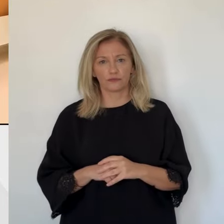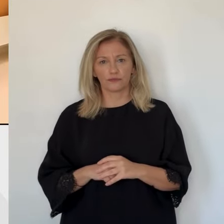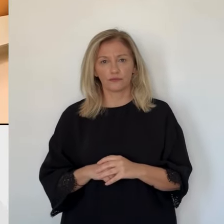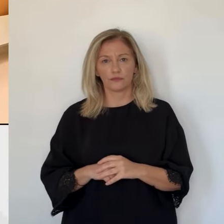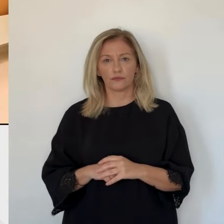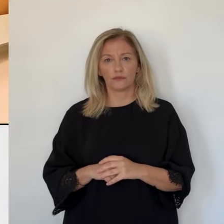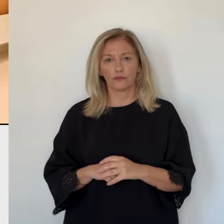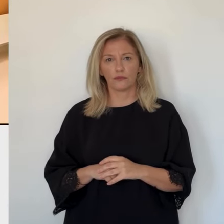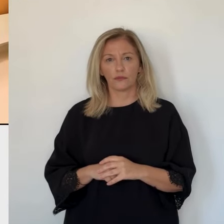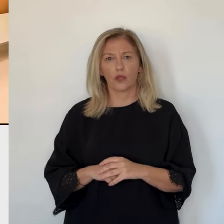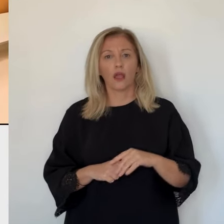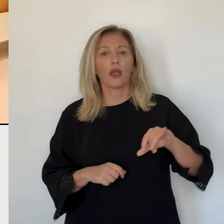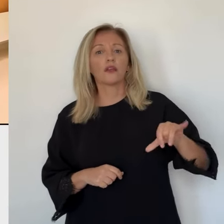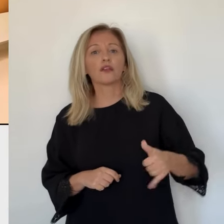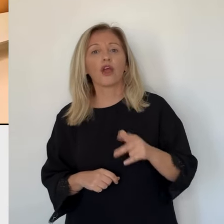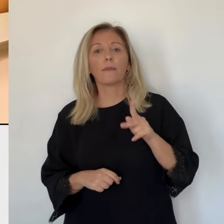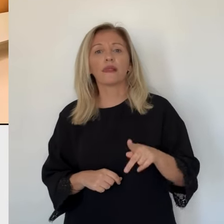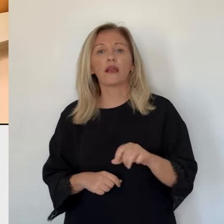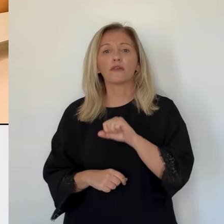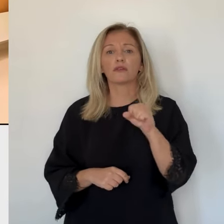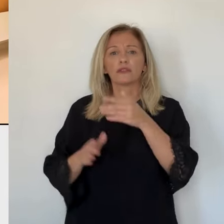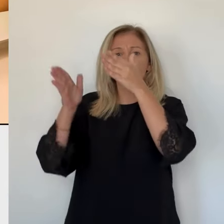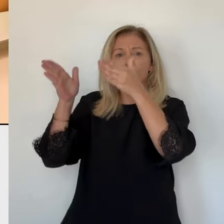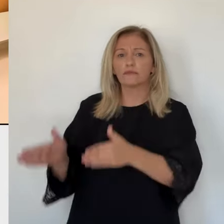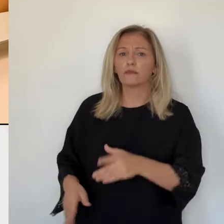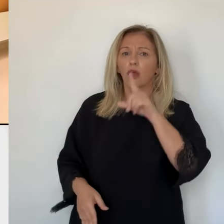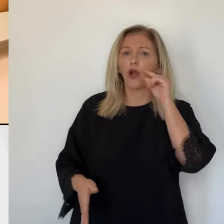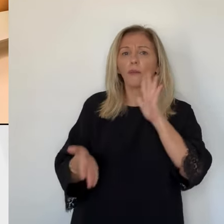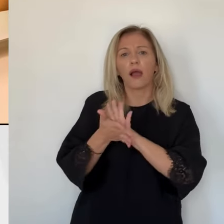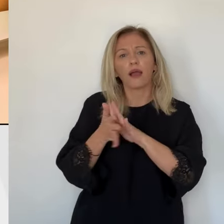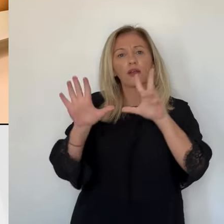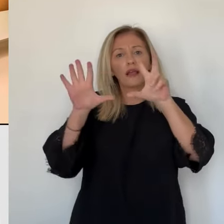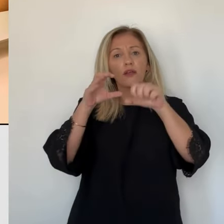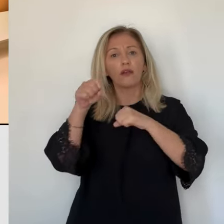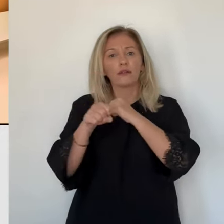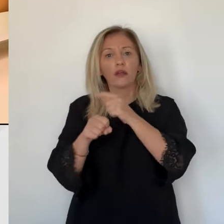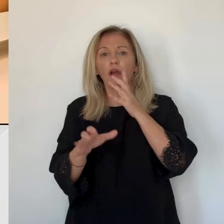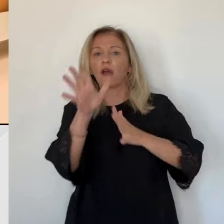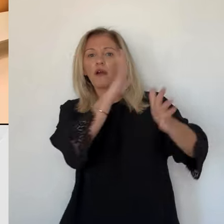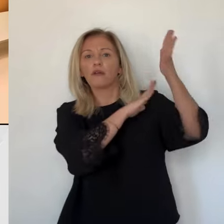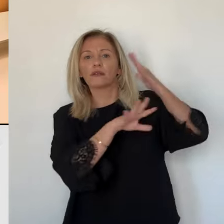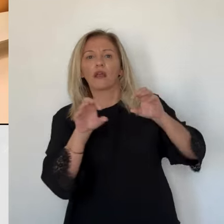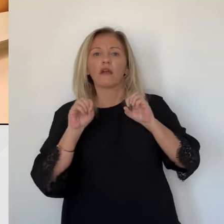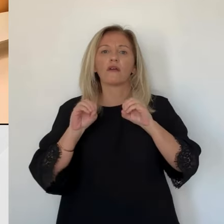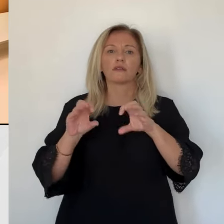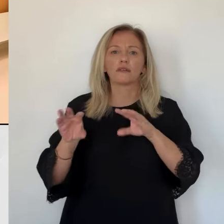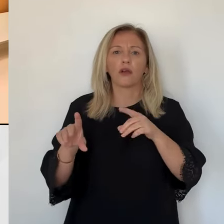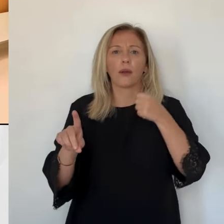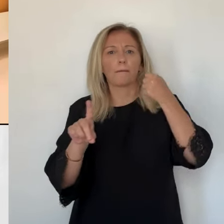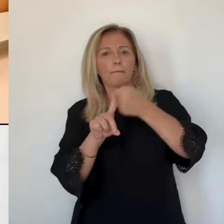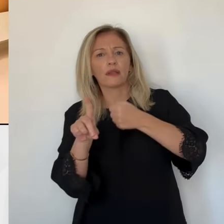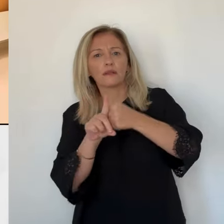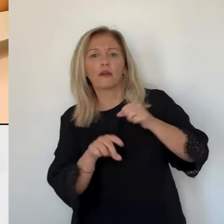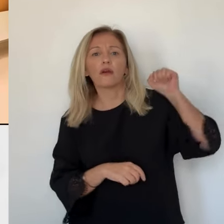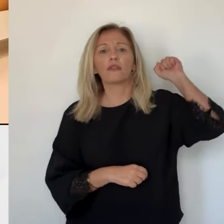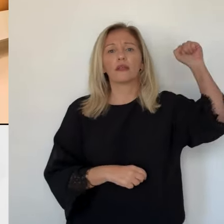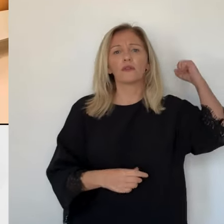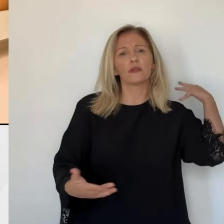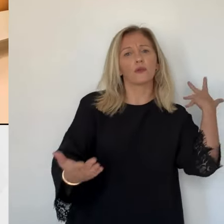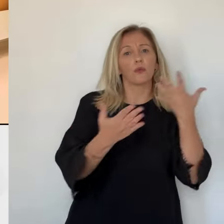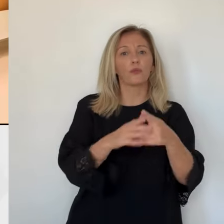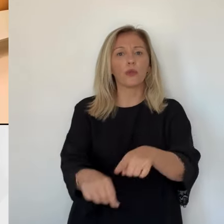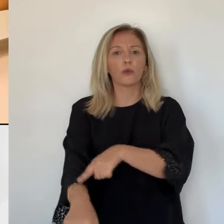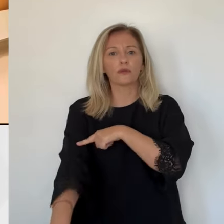L'instigateur, le penseur de ce FLNC 1976, Jean-Pierre Santi n'a rien de l'image de gourou qu'on lui prête, a plaidé